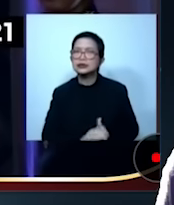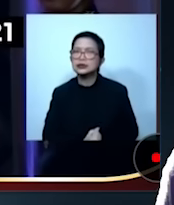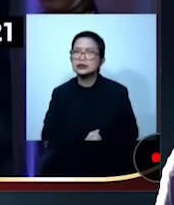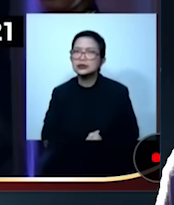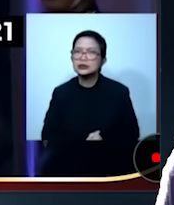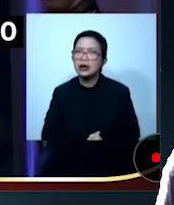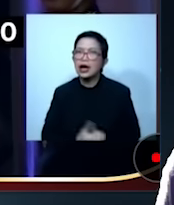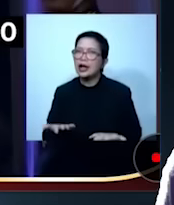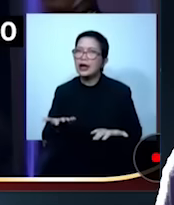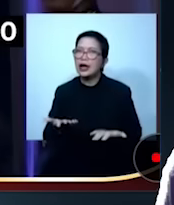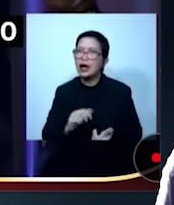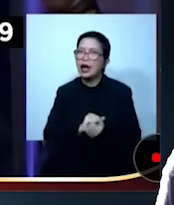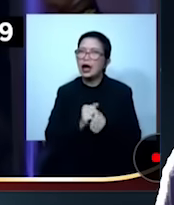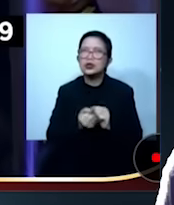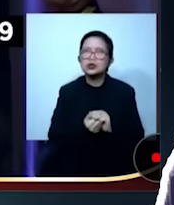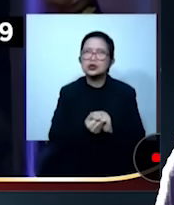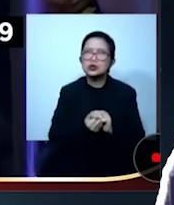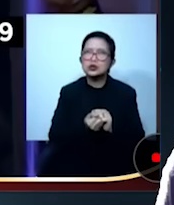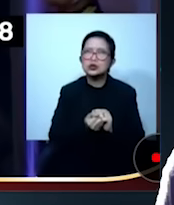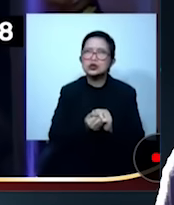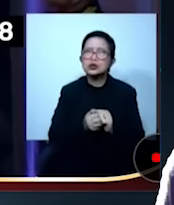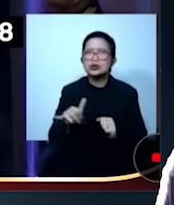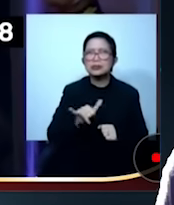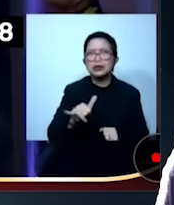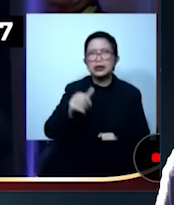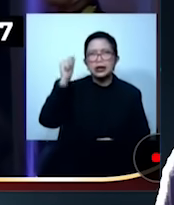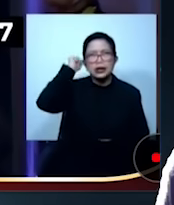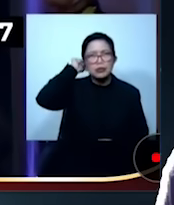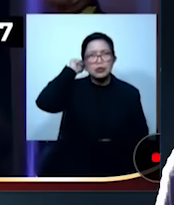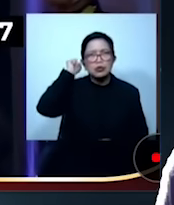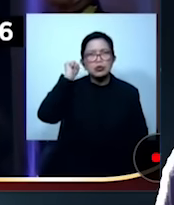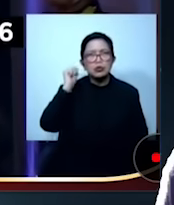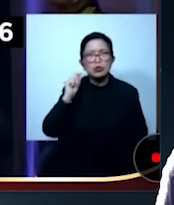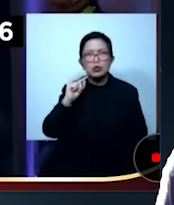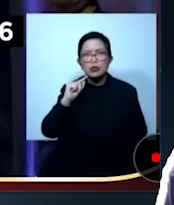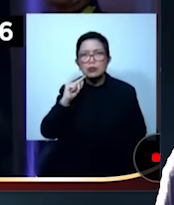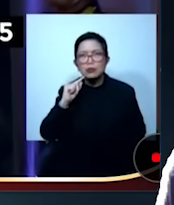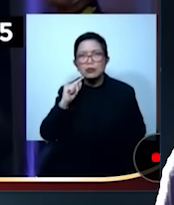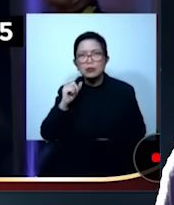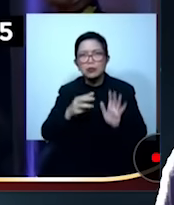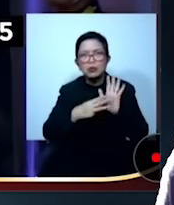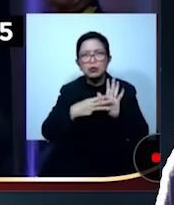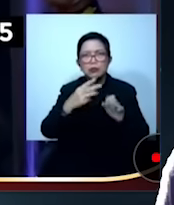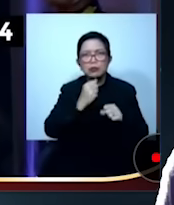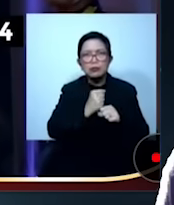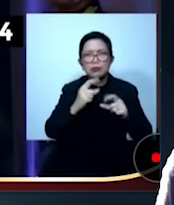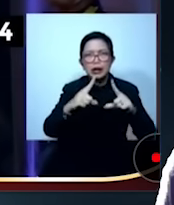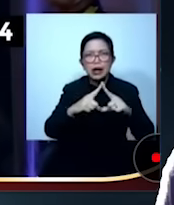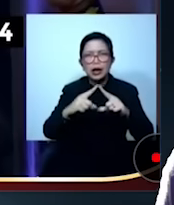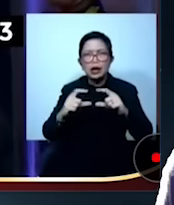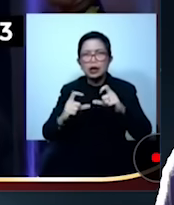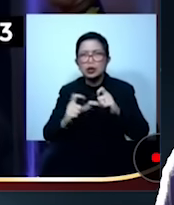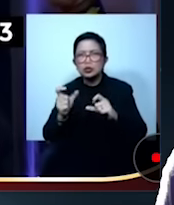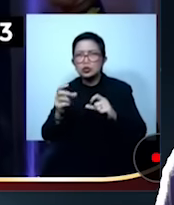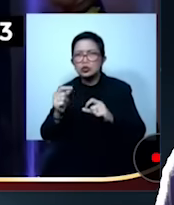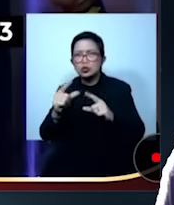Oh ini mengangkangi Paling mereka akan mengatakan seperti itu jadi jadi sekarang ini memang